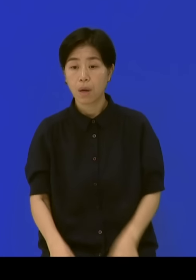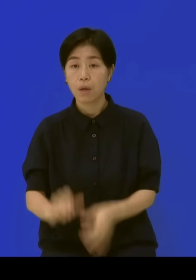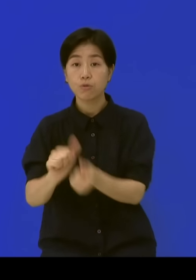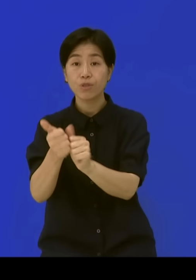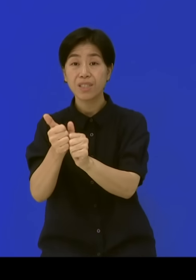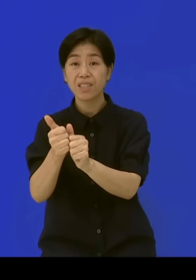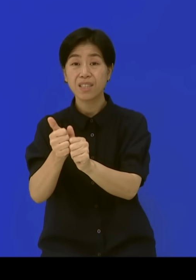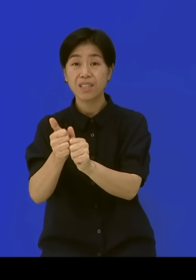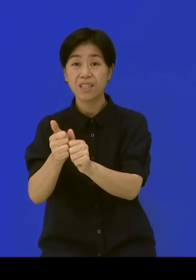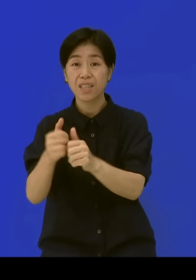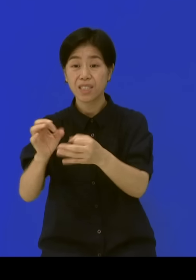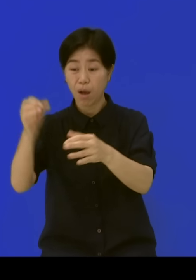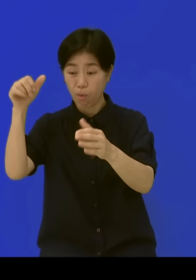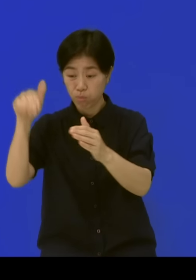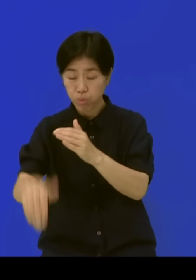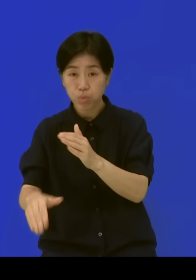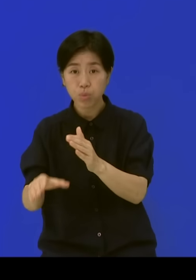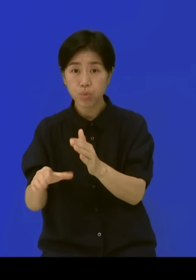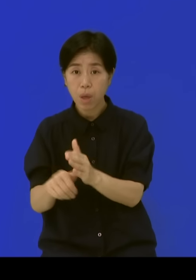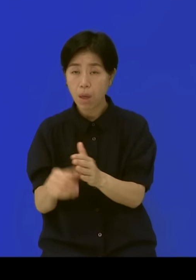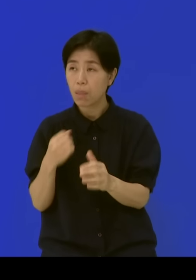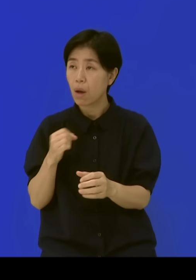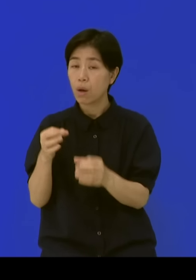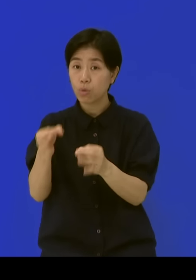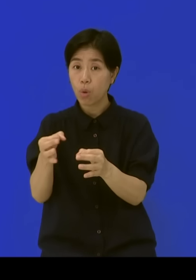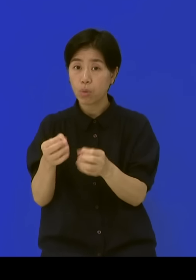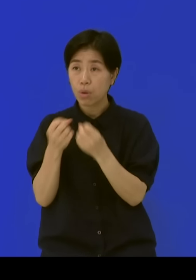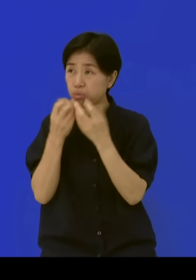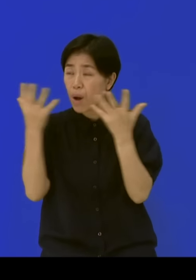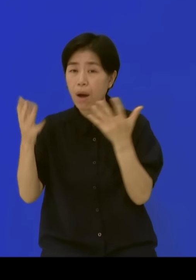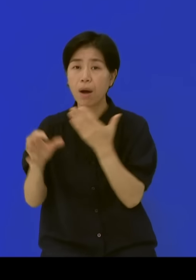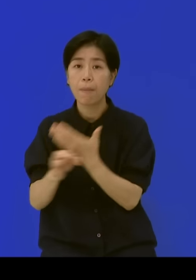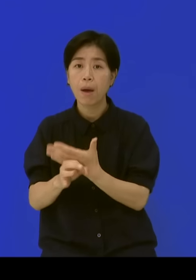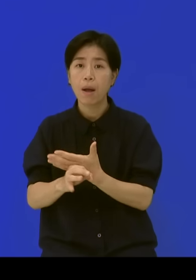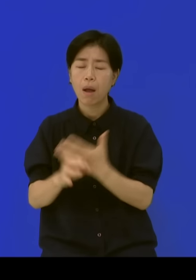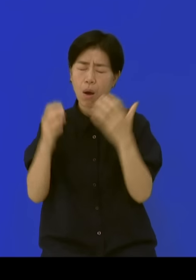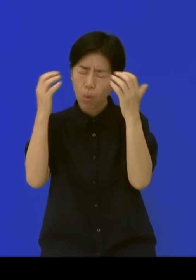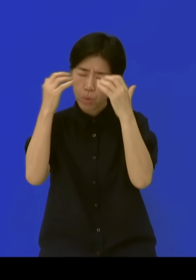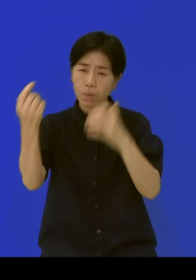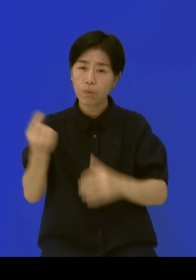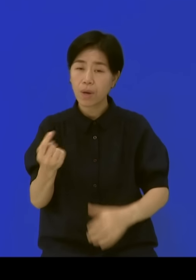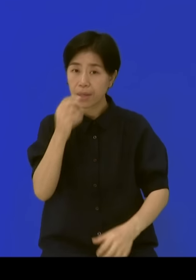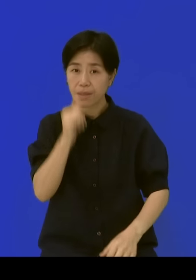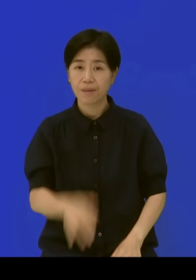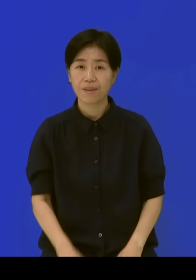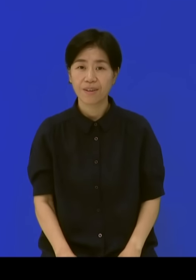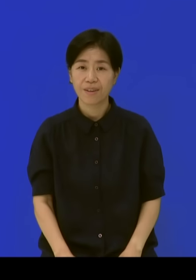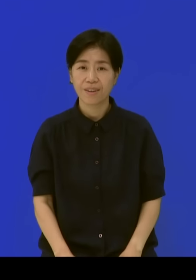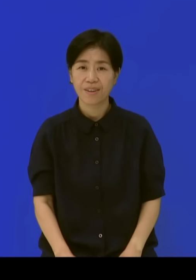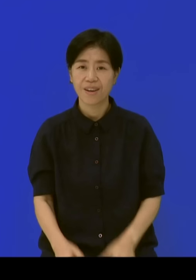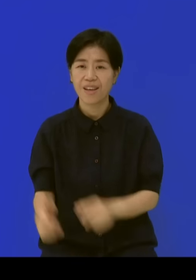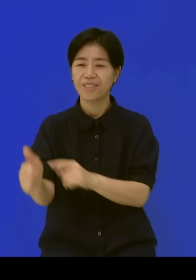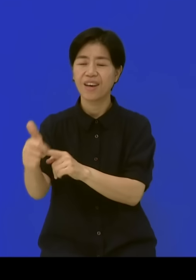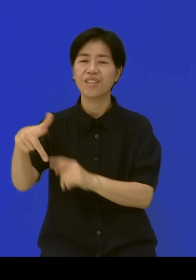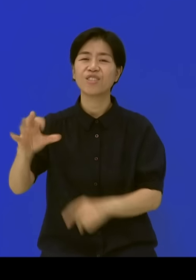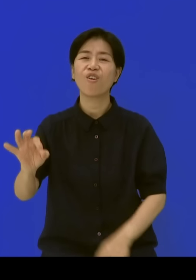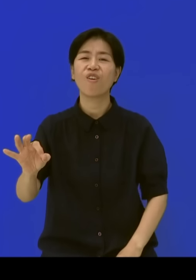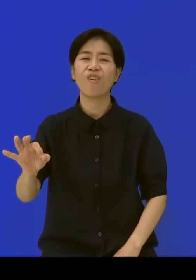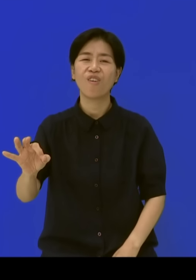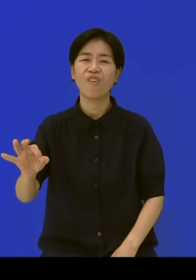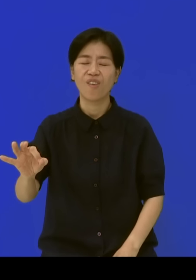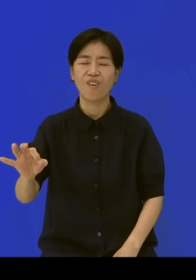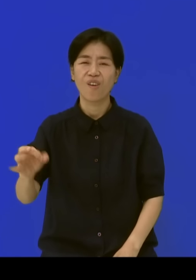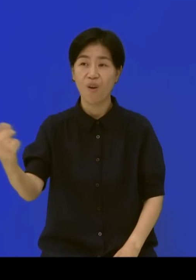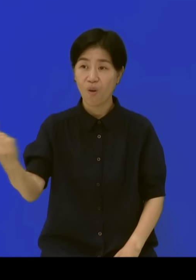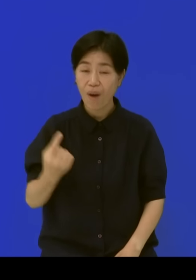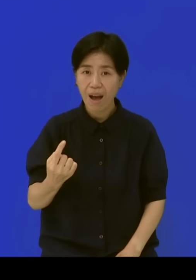되면 고통스럽죠. 네. 많이들 고통스러워하실 수도 있겠다고 생각하는데 정범균 있었으면 크게 공감했을 거예요. 정범균 있었으면